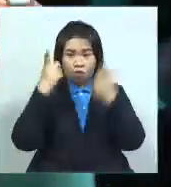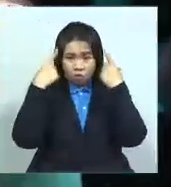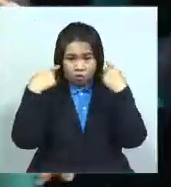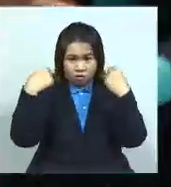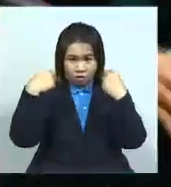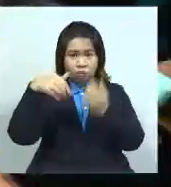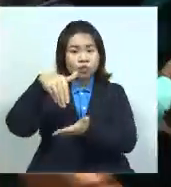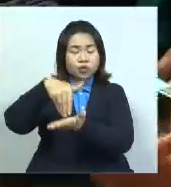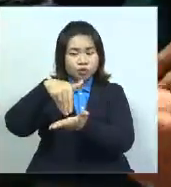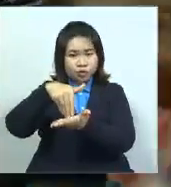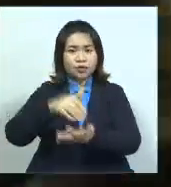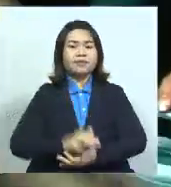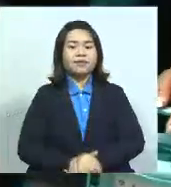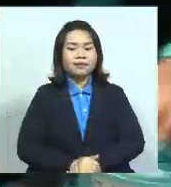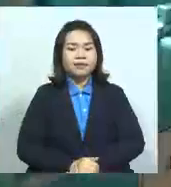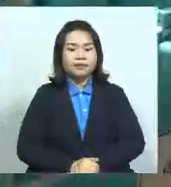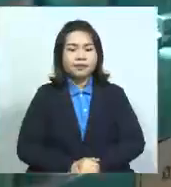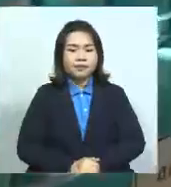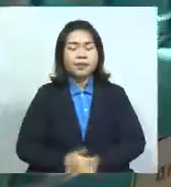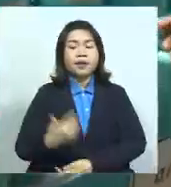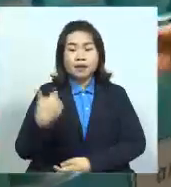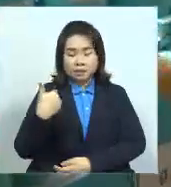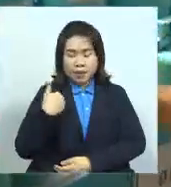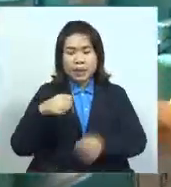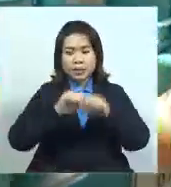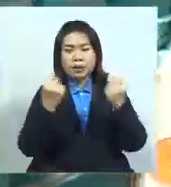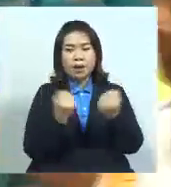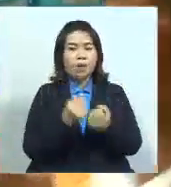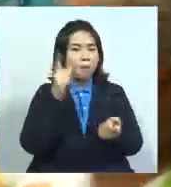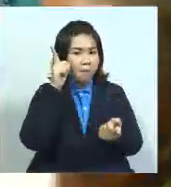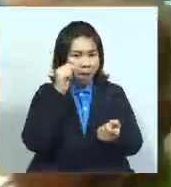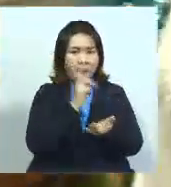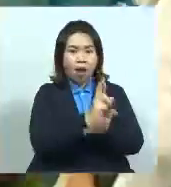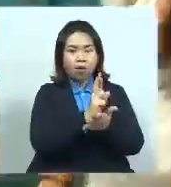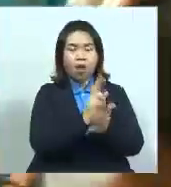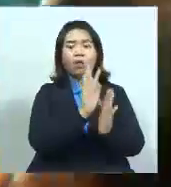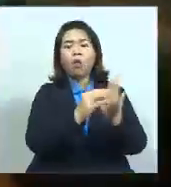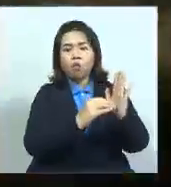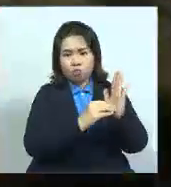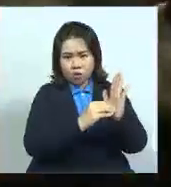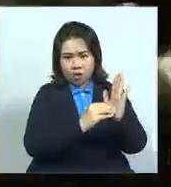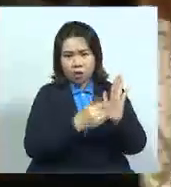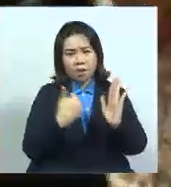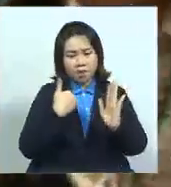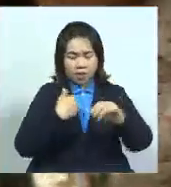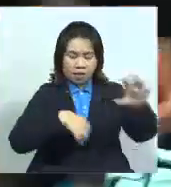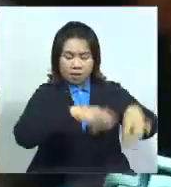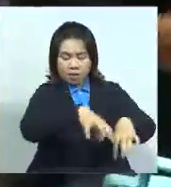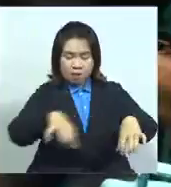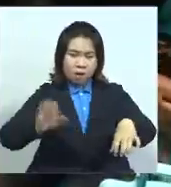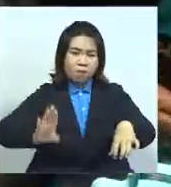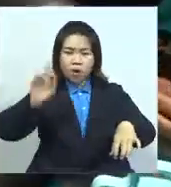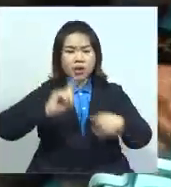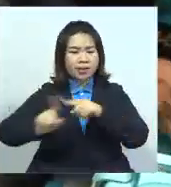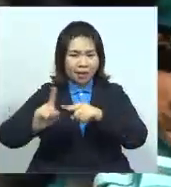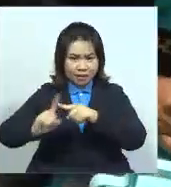สวลีพระวรราชาธินัดดามาศและสมาคมแม่ดีเด่นแห่งชาติกรุงเทพมหานครรวมทั้งหน่วยงานภาครัฐภาคเอก